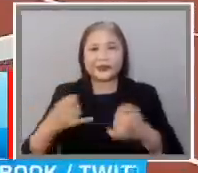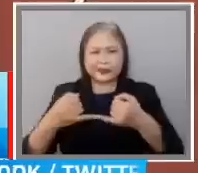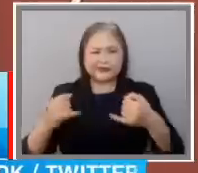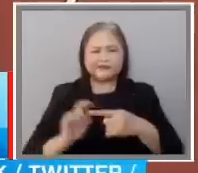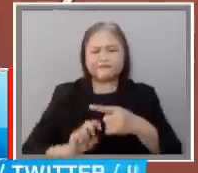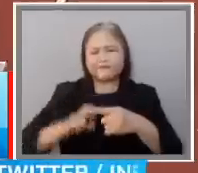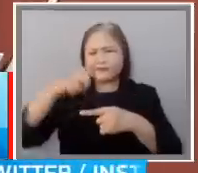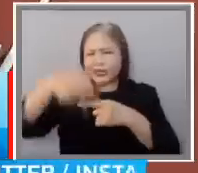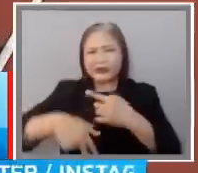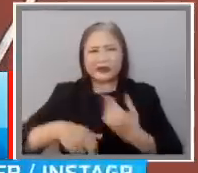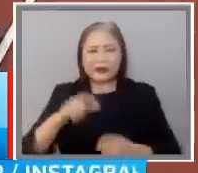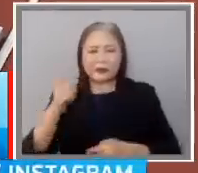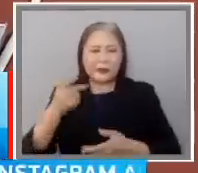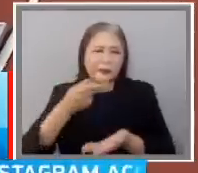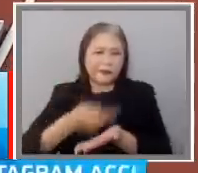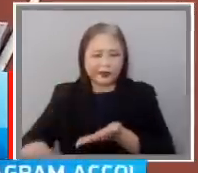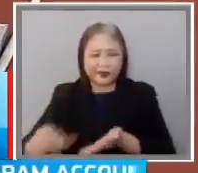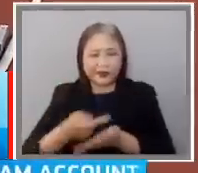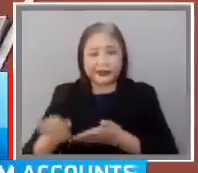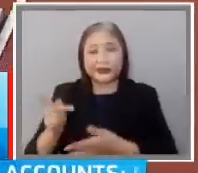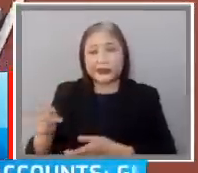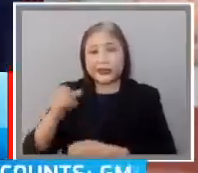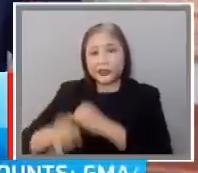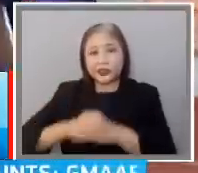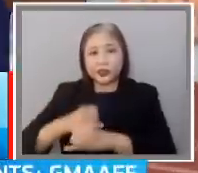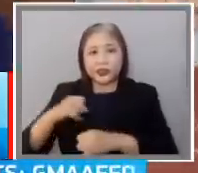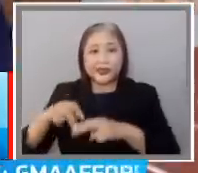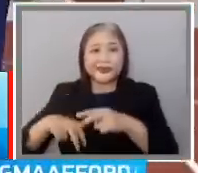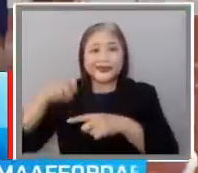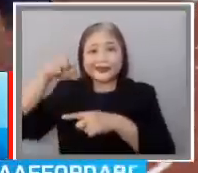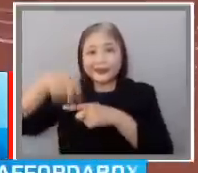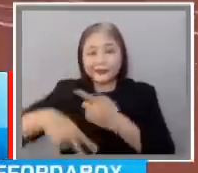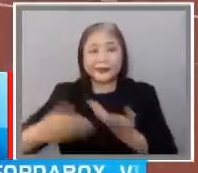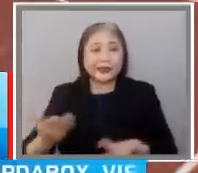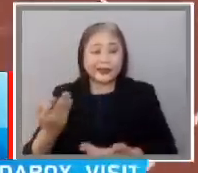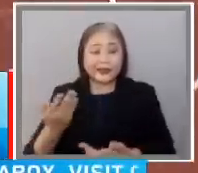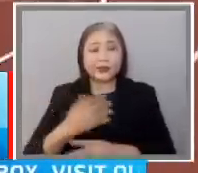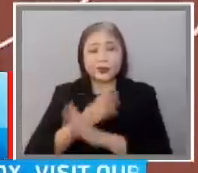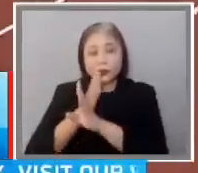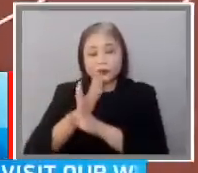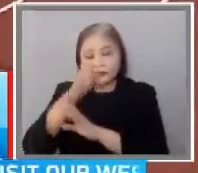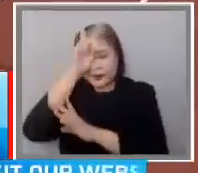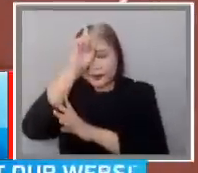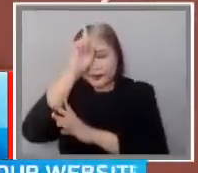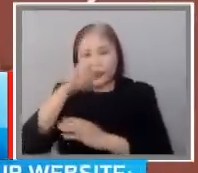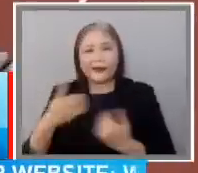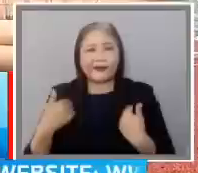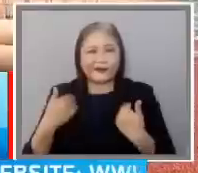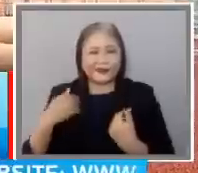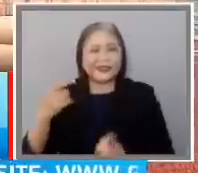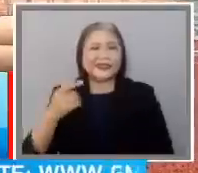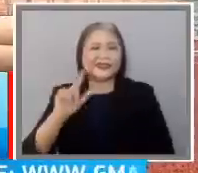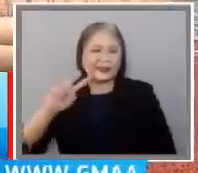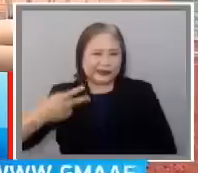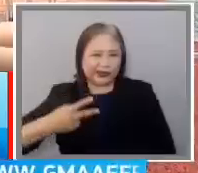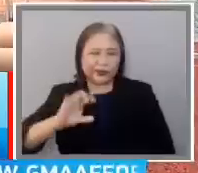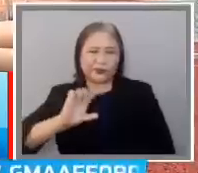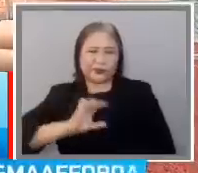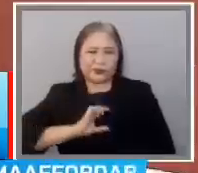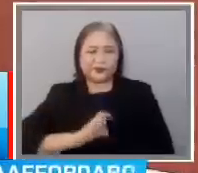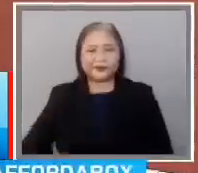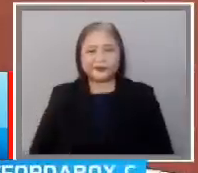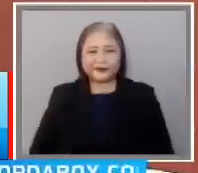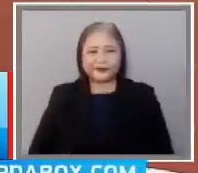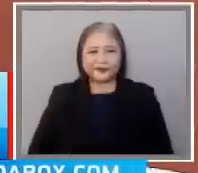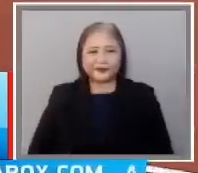EJ sa International Jump Meeting sa Germany kung saan naka-silver medal siya. Parte pa rin ang tournament na